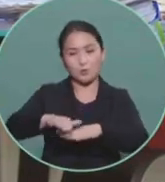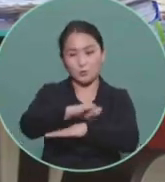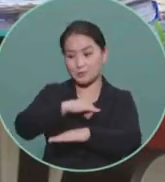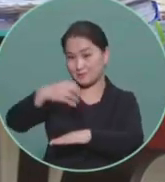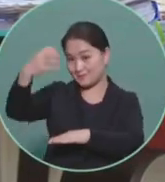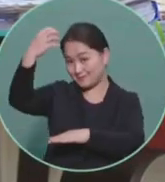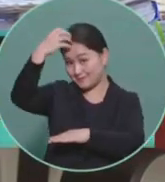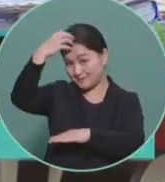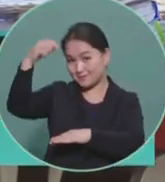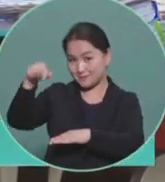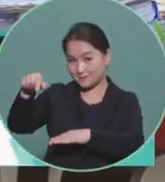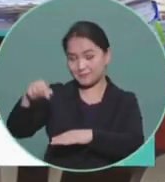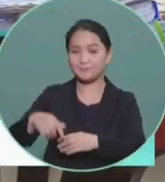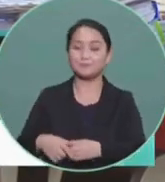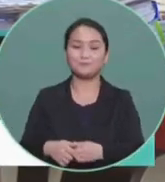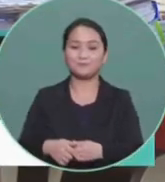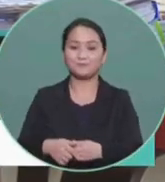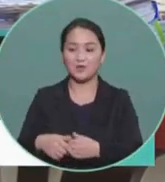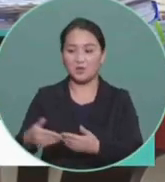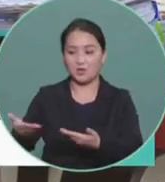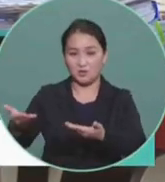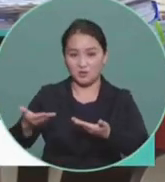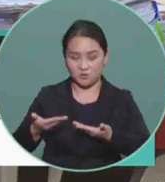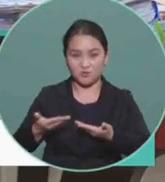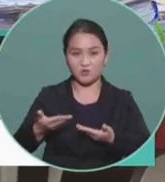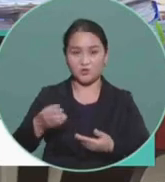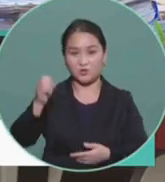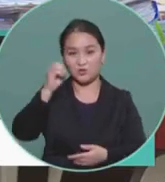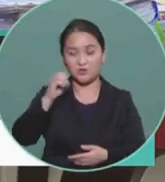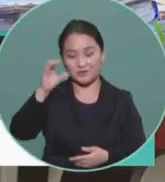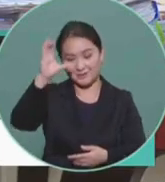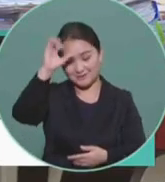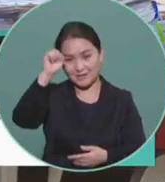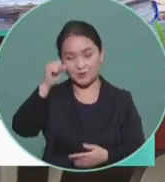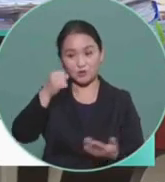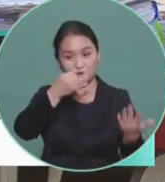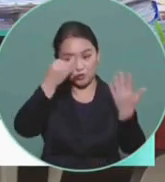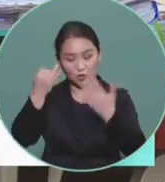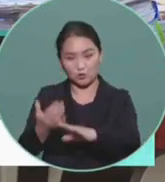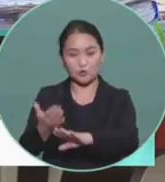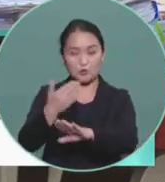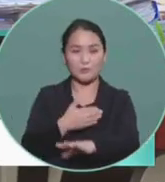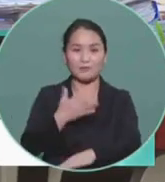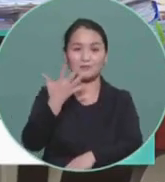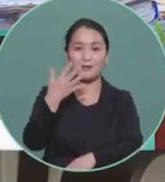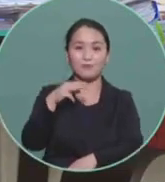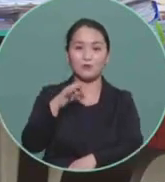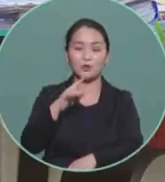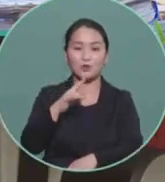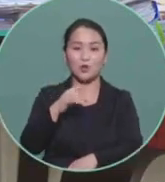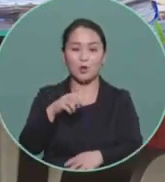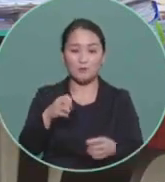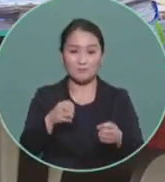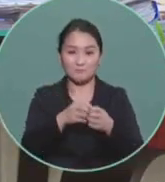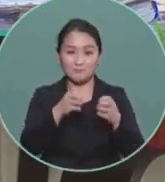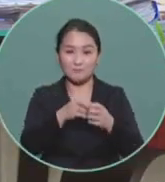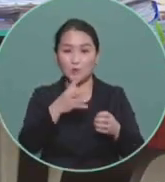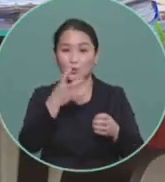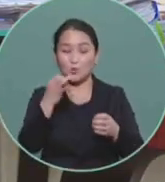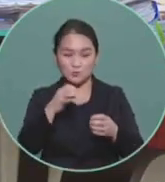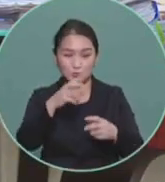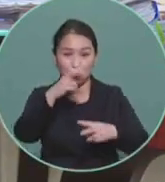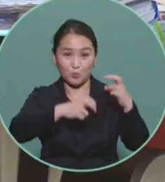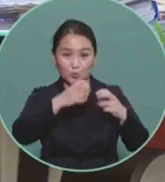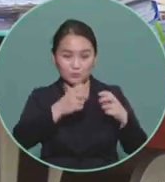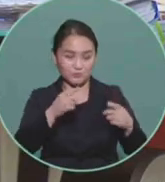засгийн газраас одоо чиглэл өгч ерхий сайд төрөлтөө өнөрт савтлахад төвчний үйлдвэр дээр ажиллаа. Мөн хотын даргаас